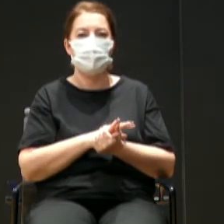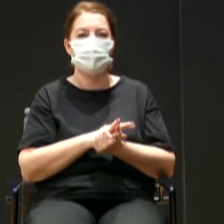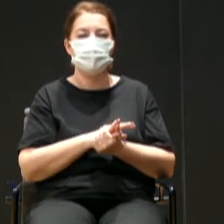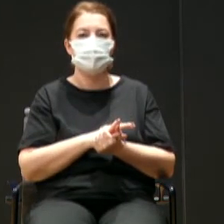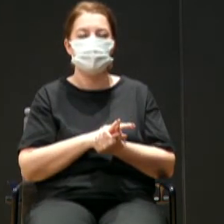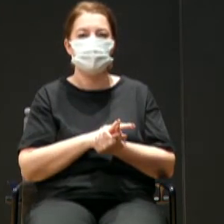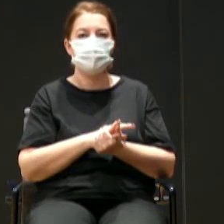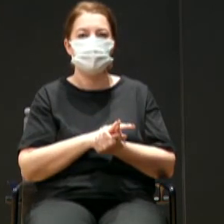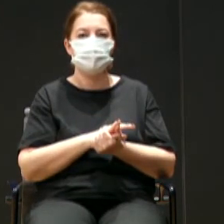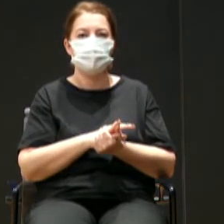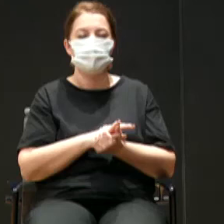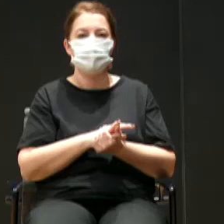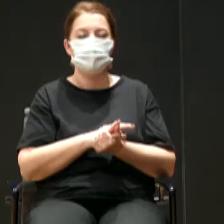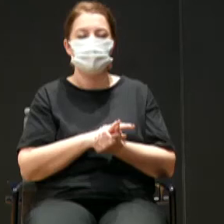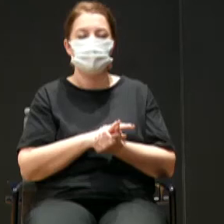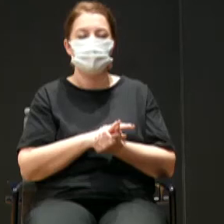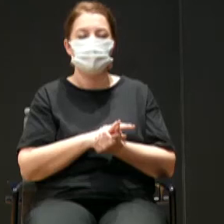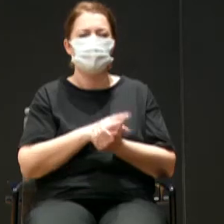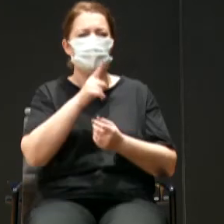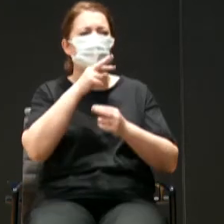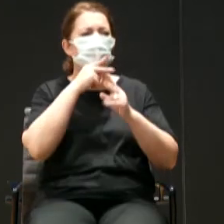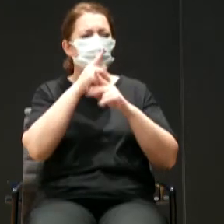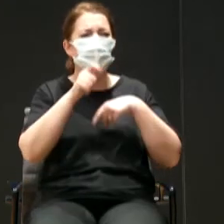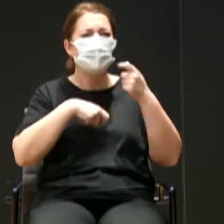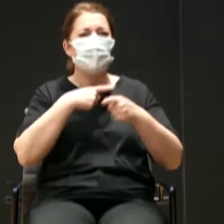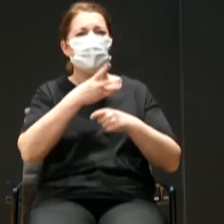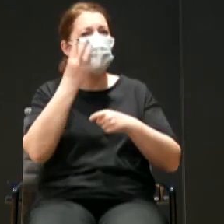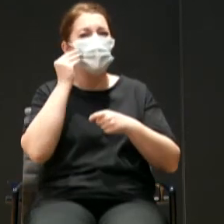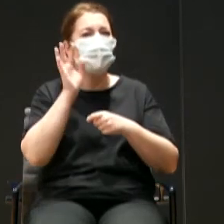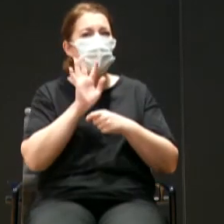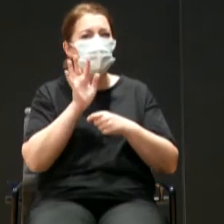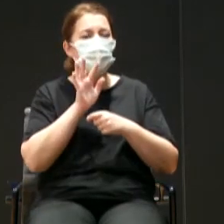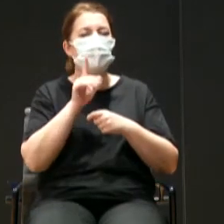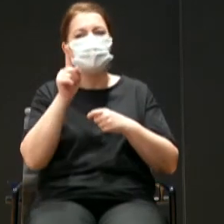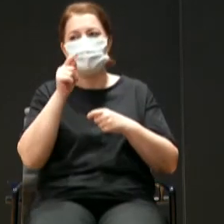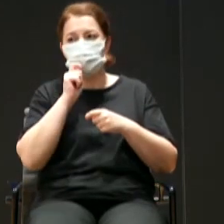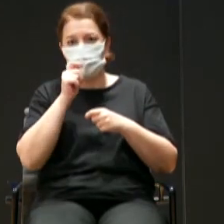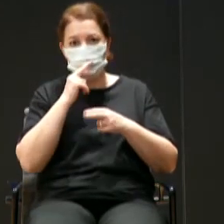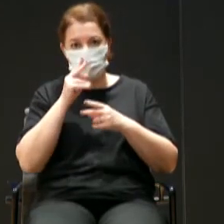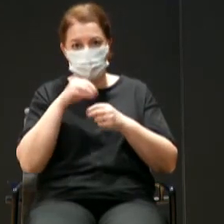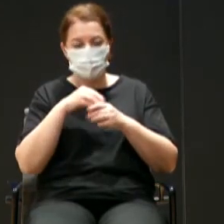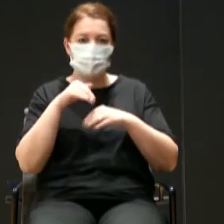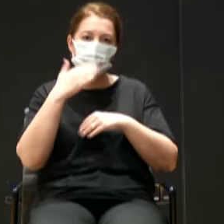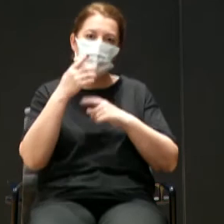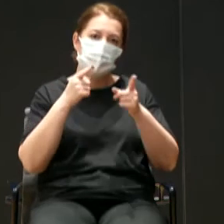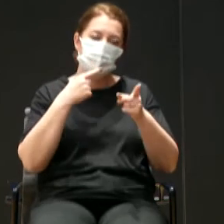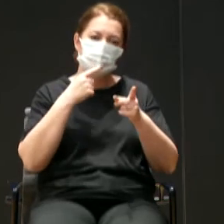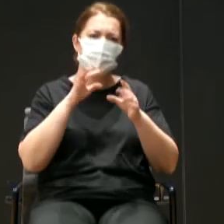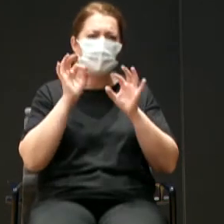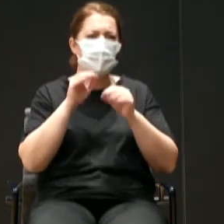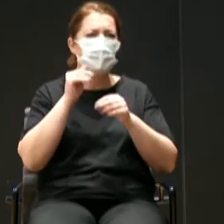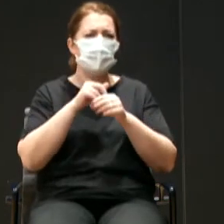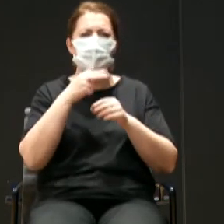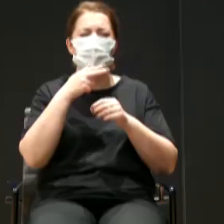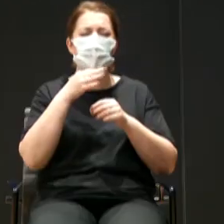Bey devam oradan edin. Oradan konuşuyorsunuz. Mülayim ne Bey, konuştuğunuzu karşılıklı anlamıyorum. Karşılıklı konuşmayın. Sizden sonra Rukiye Hanım'a söz vereceğim. Ya, ama buyurun. Bak her mecliste benzer